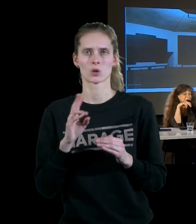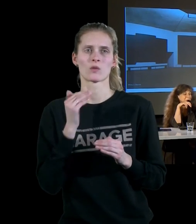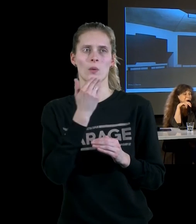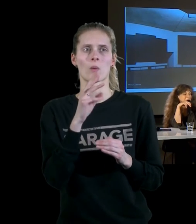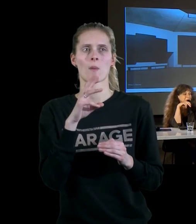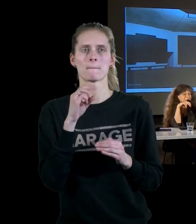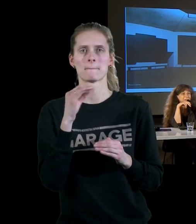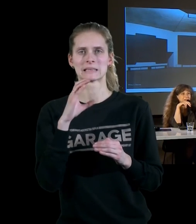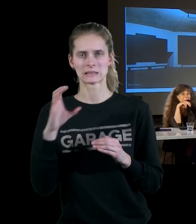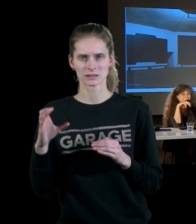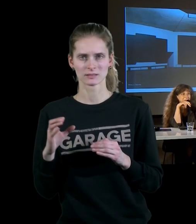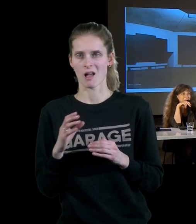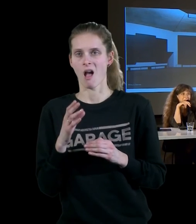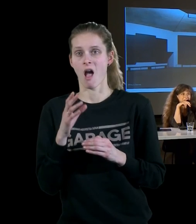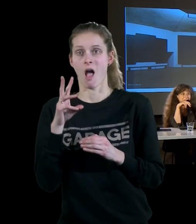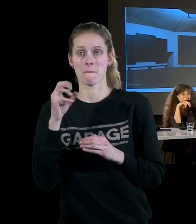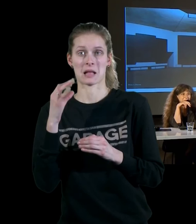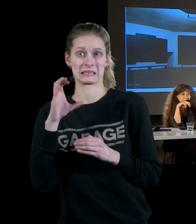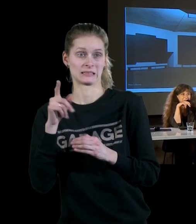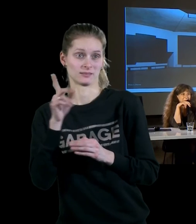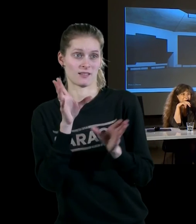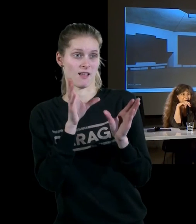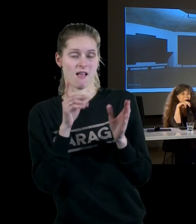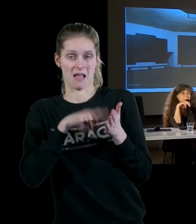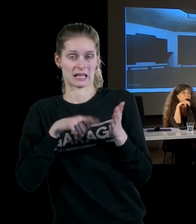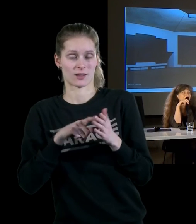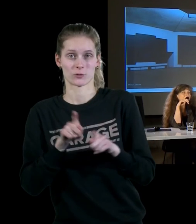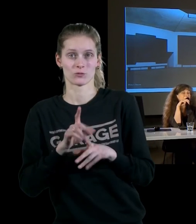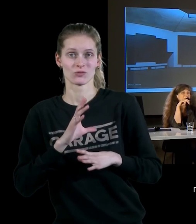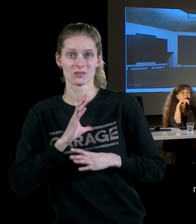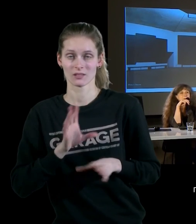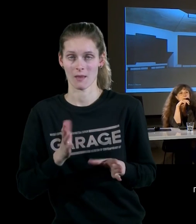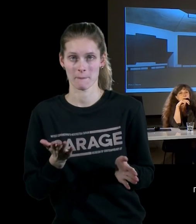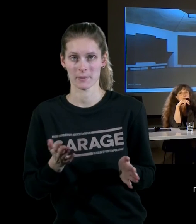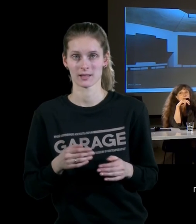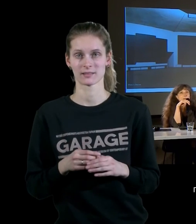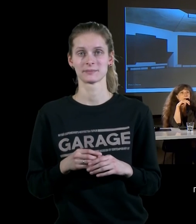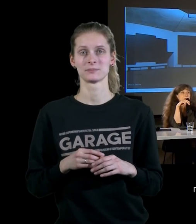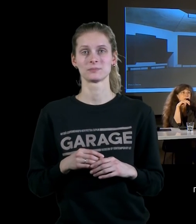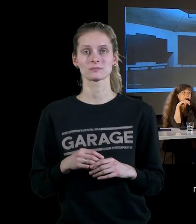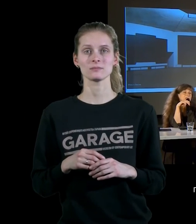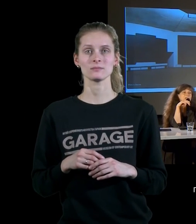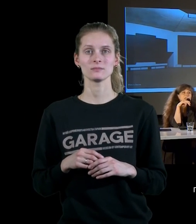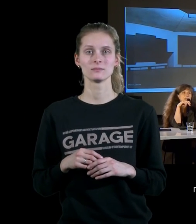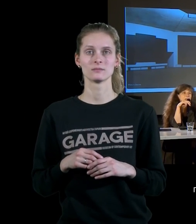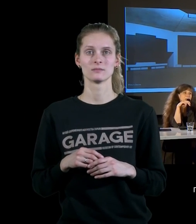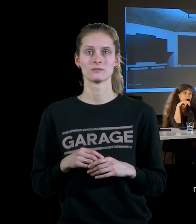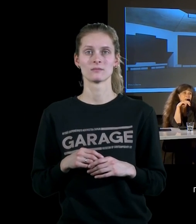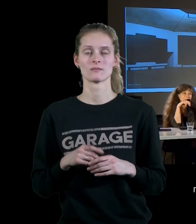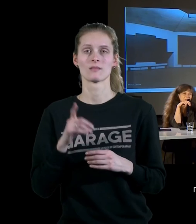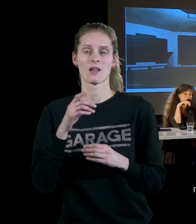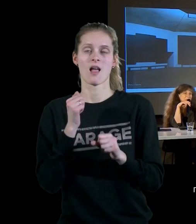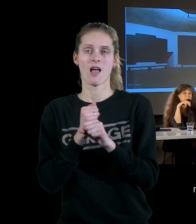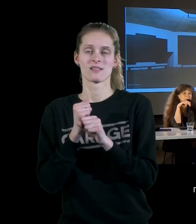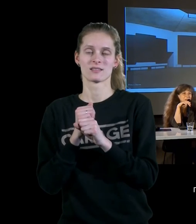интереса особо к религии не проявлял, но в конце жизни он создал эту капеллу, посвятив его своей сиделке или